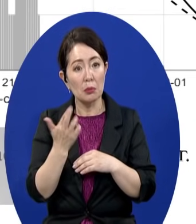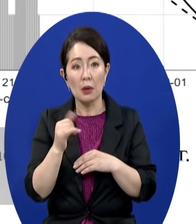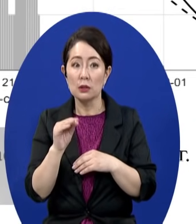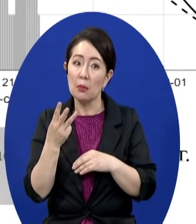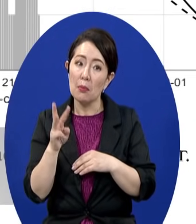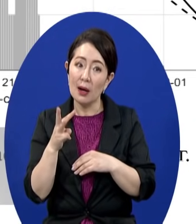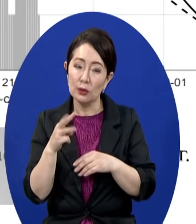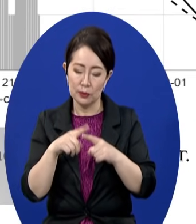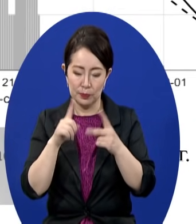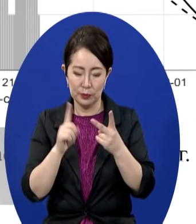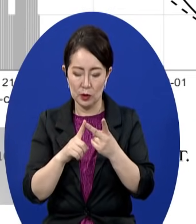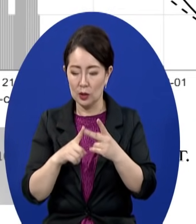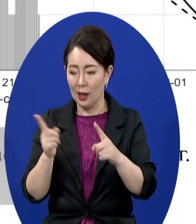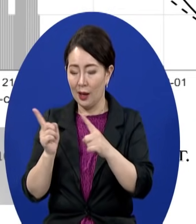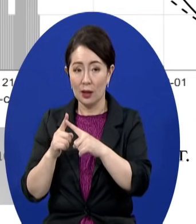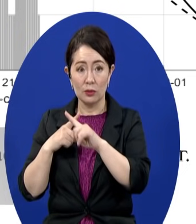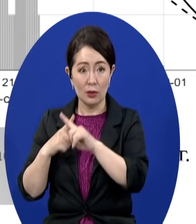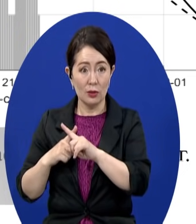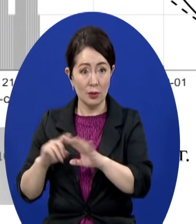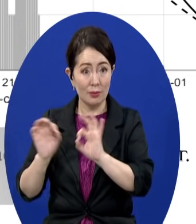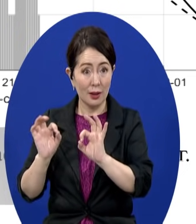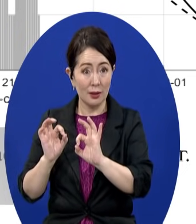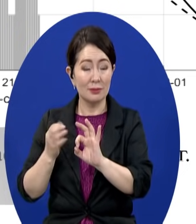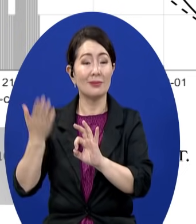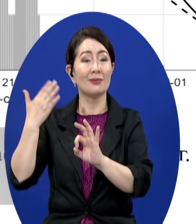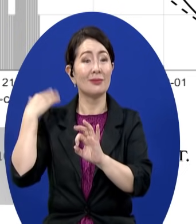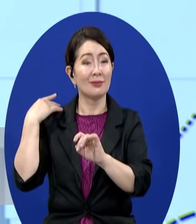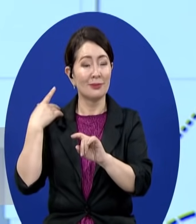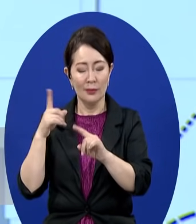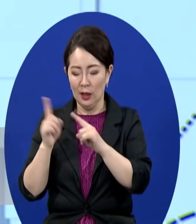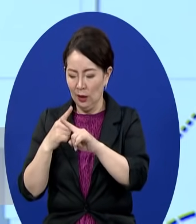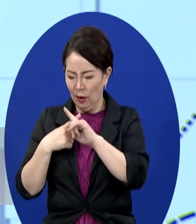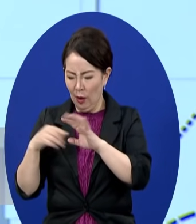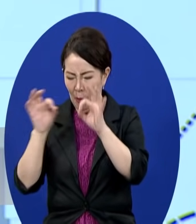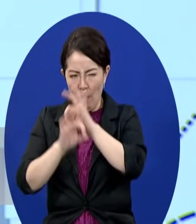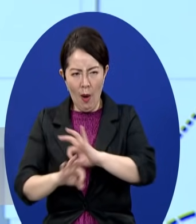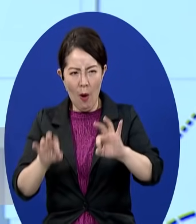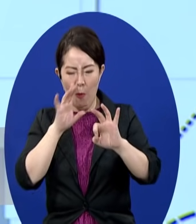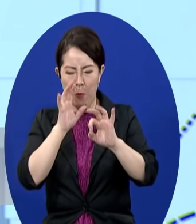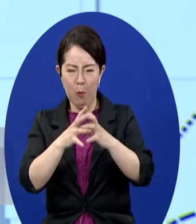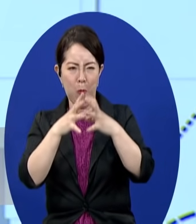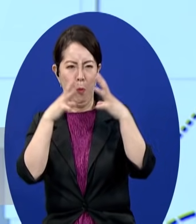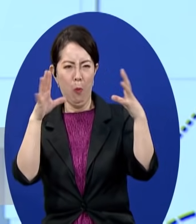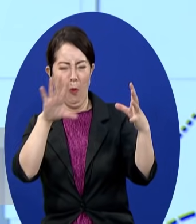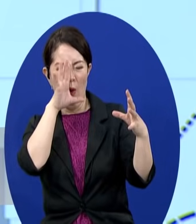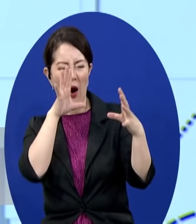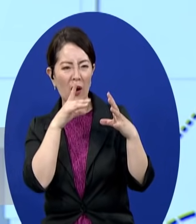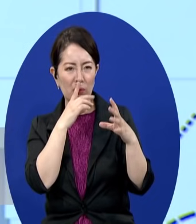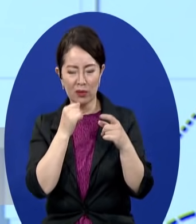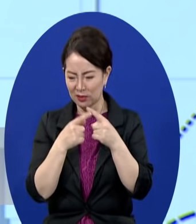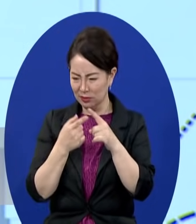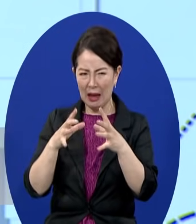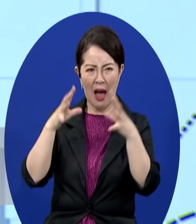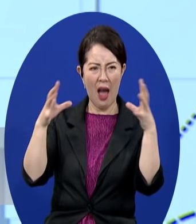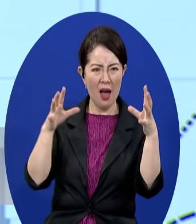хэрвээ хатуу хөл хорой тогтоогоогүй бол ямар нөхцөл байдал үүсэх вэ гэдэг дээр тооцоолыг гаргасан. За хэрвээ хатуу хөл хорой тогтоогоогүй